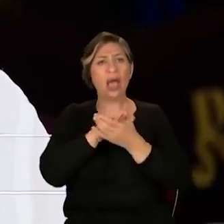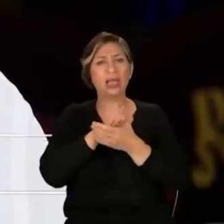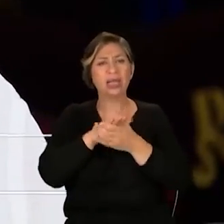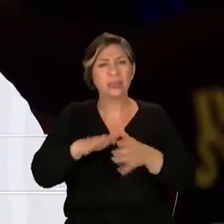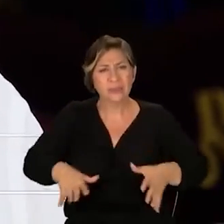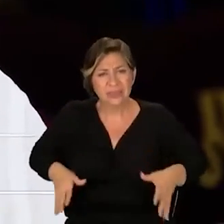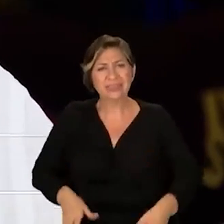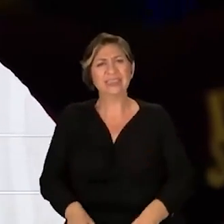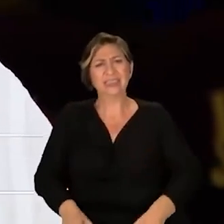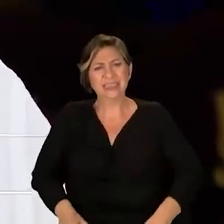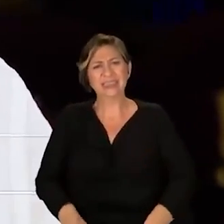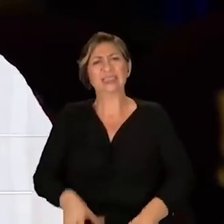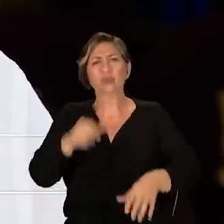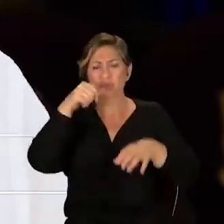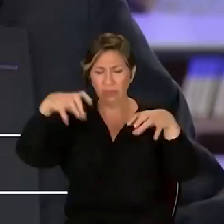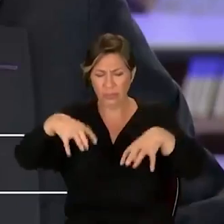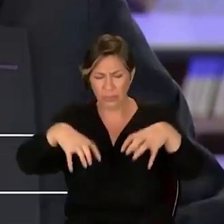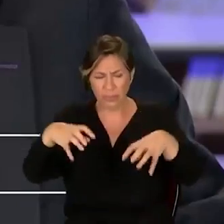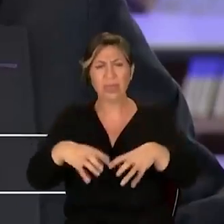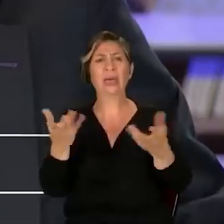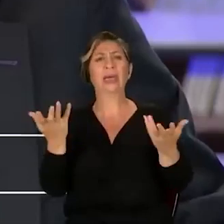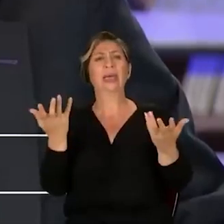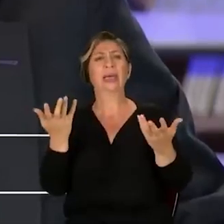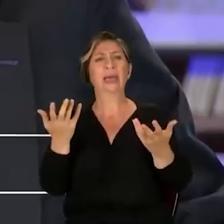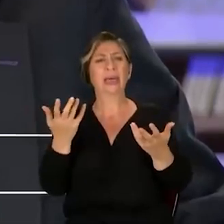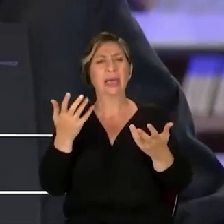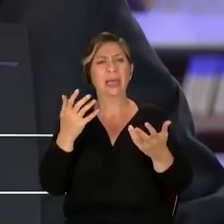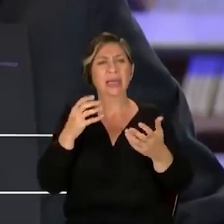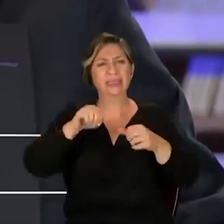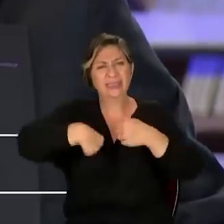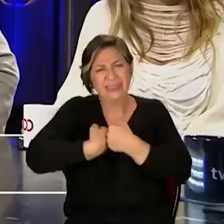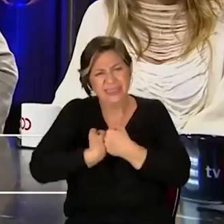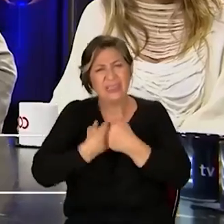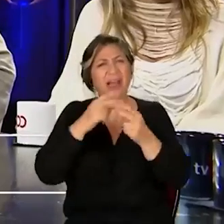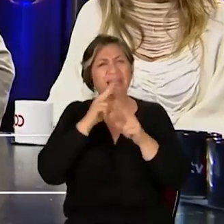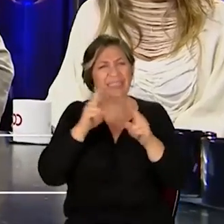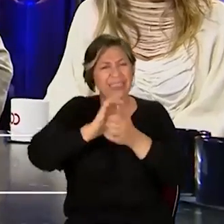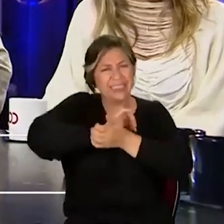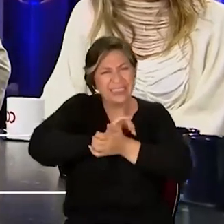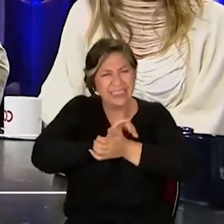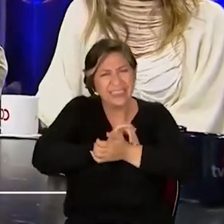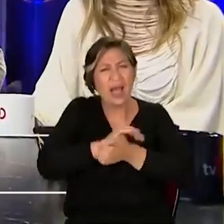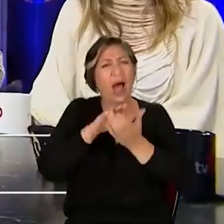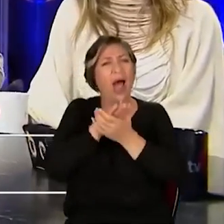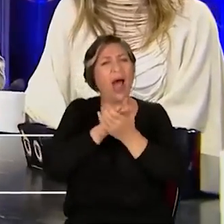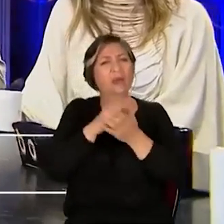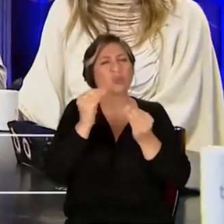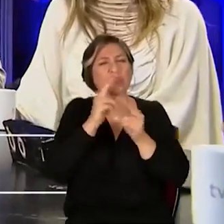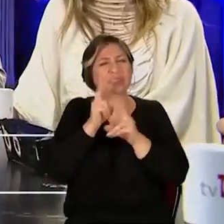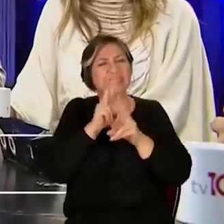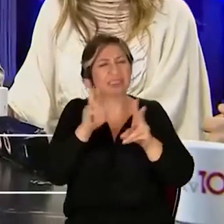bir germek, suya tutmak, işte altına alıp sıkıştırmak, ezdirmek, yani korkunç